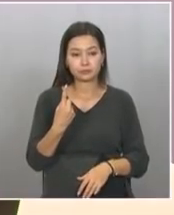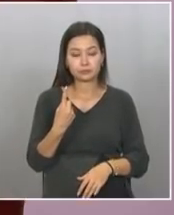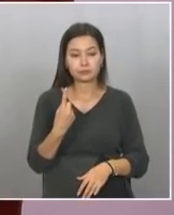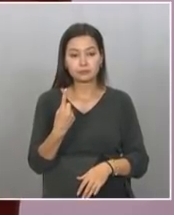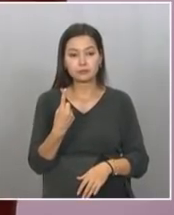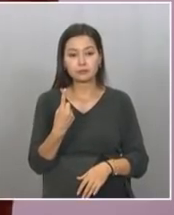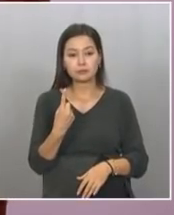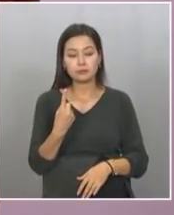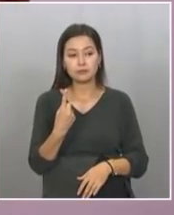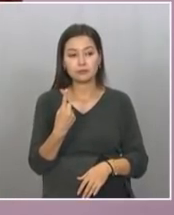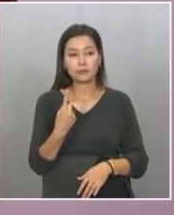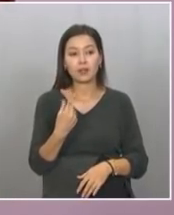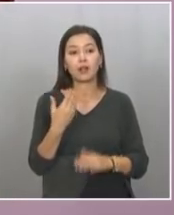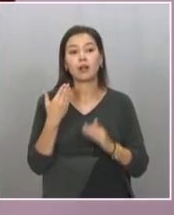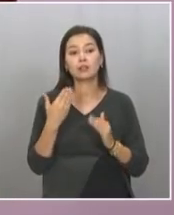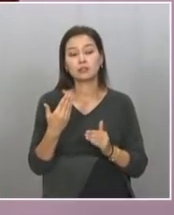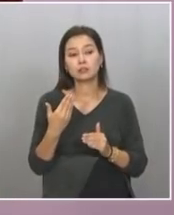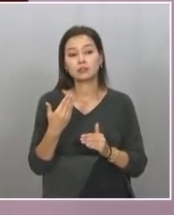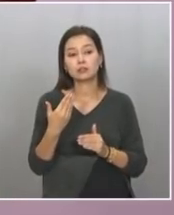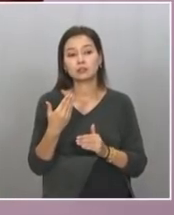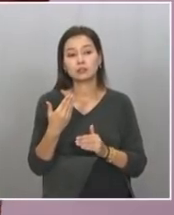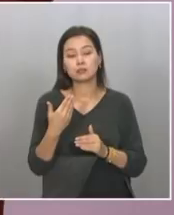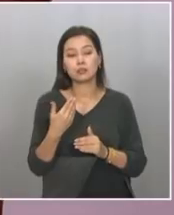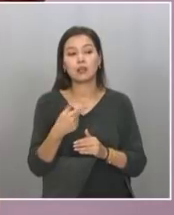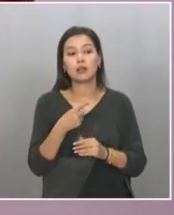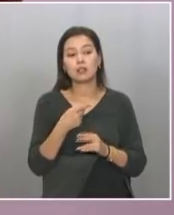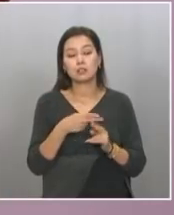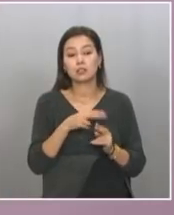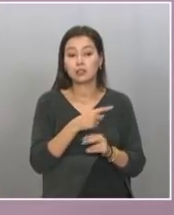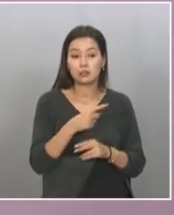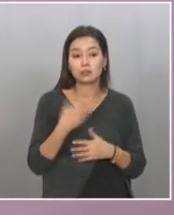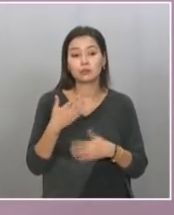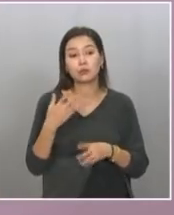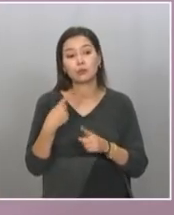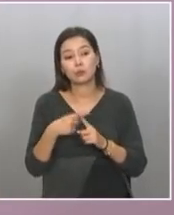болады. Балалар, азайтуды қосумен тексереміз.